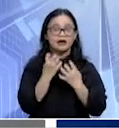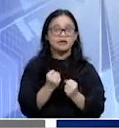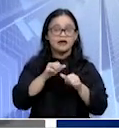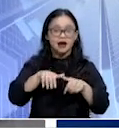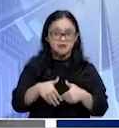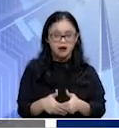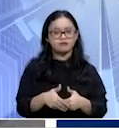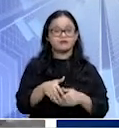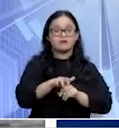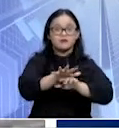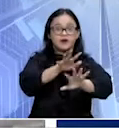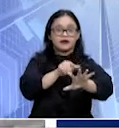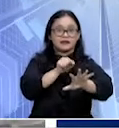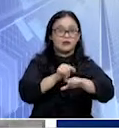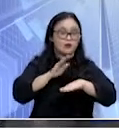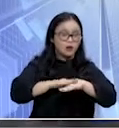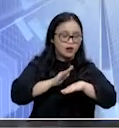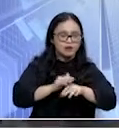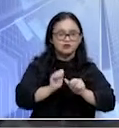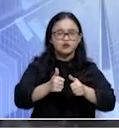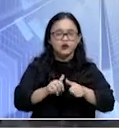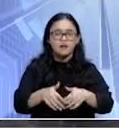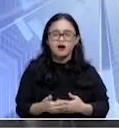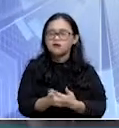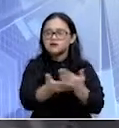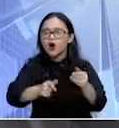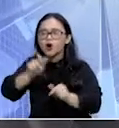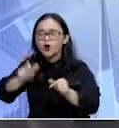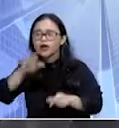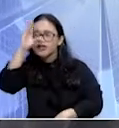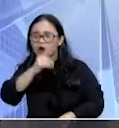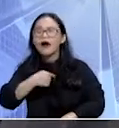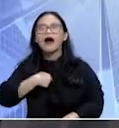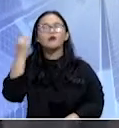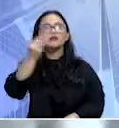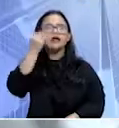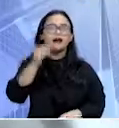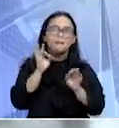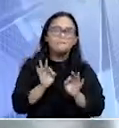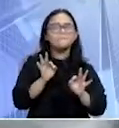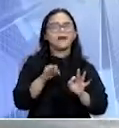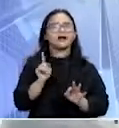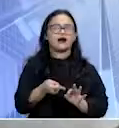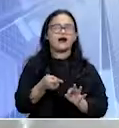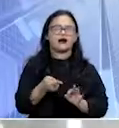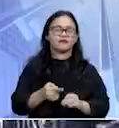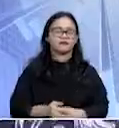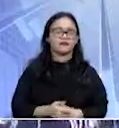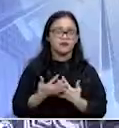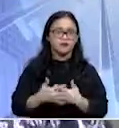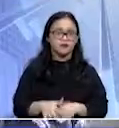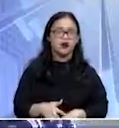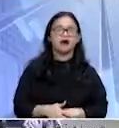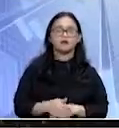bisa mendongkrak, menjadi trigger, menjadi destinasi wisata baru di Kota Solo. Dalam kunjungan kerjanya ke